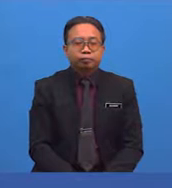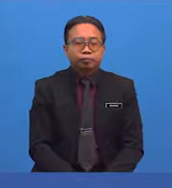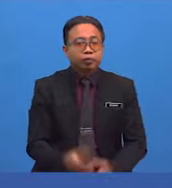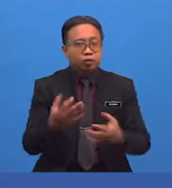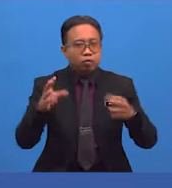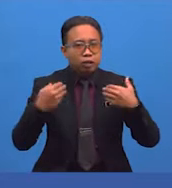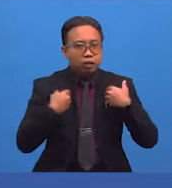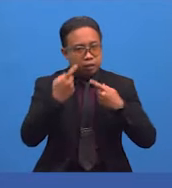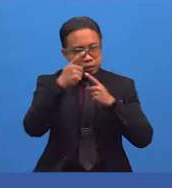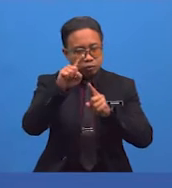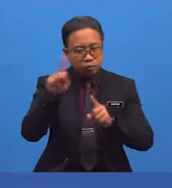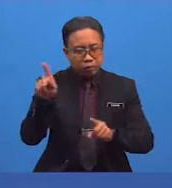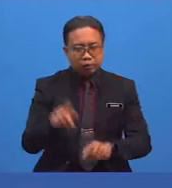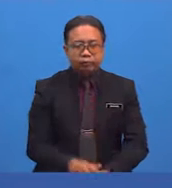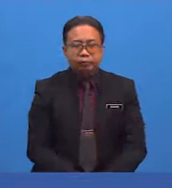Dah ada jawapannya?